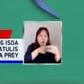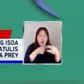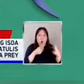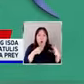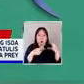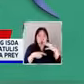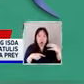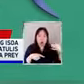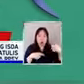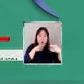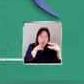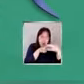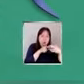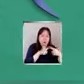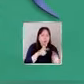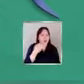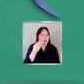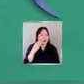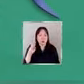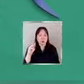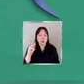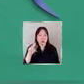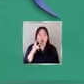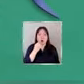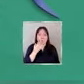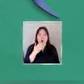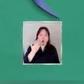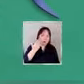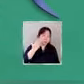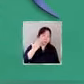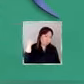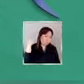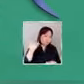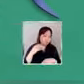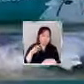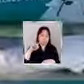Marlin ang tawag sa kanila dahil blue ang kulay ng kanilang likuran at silver naman ang kulay ng kanilang tiyan.